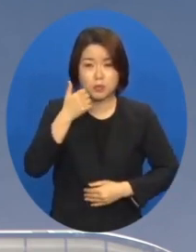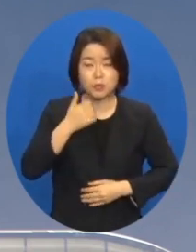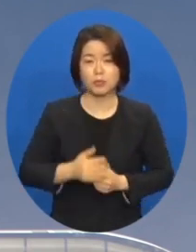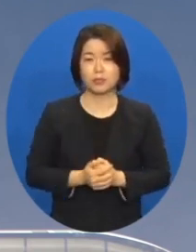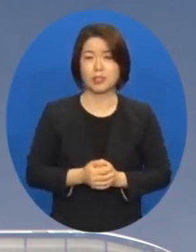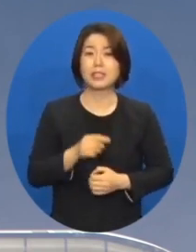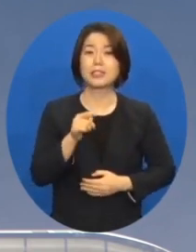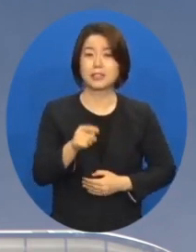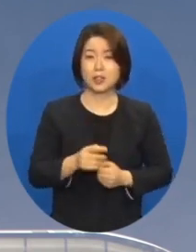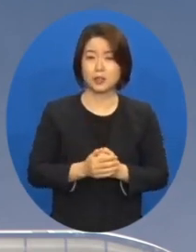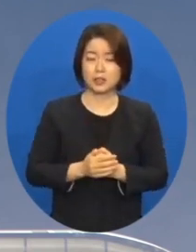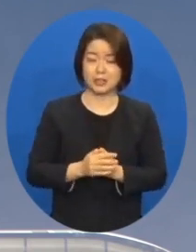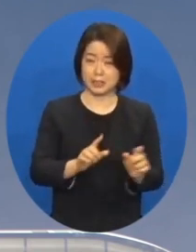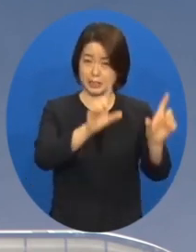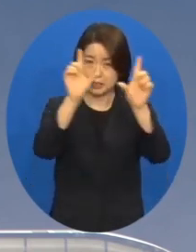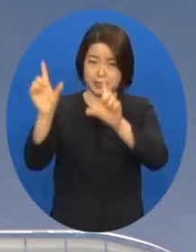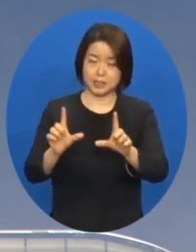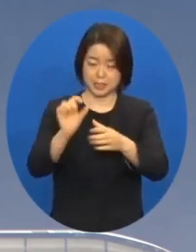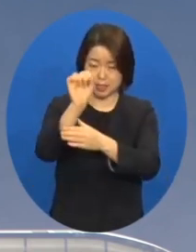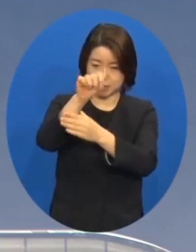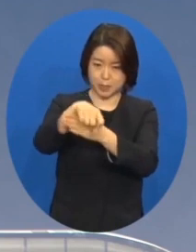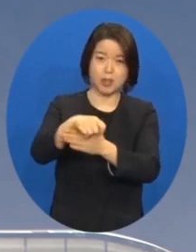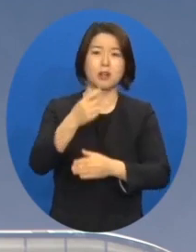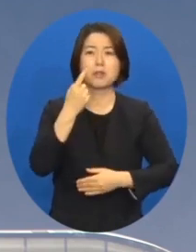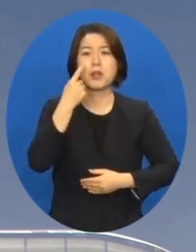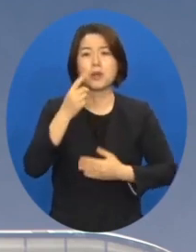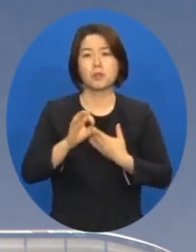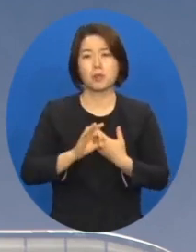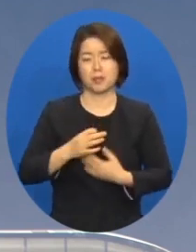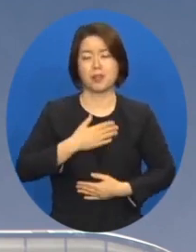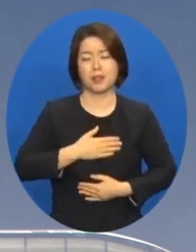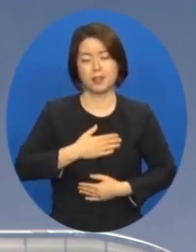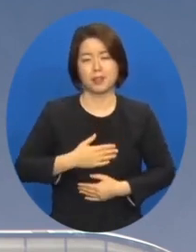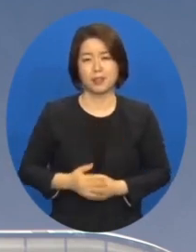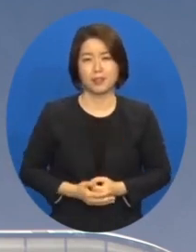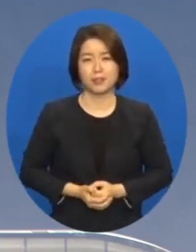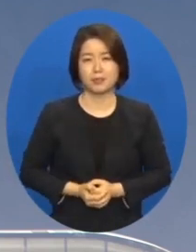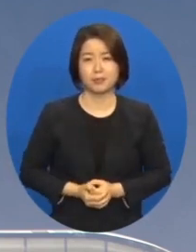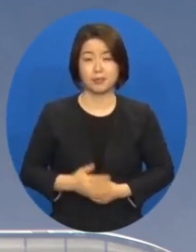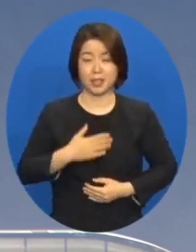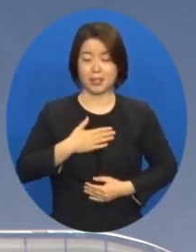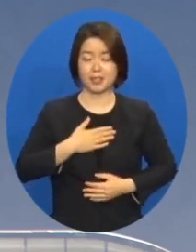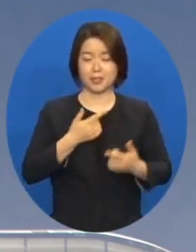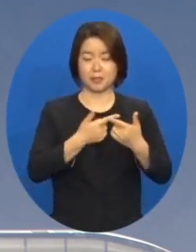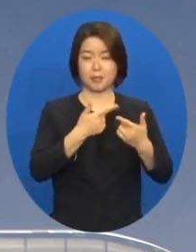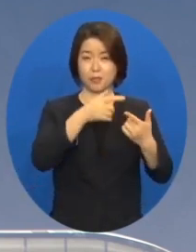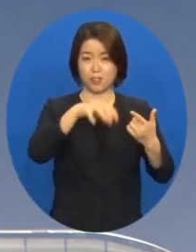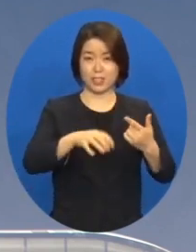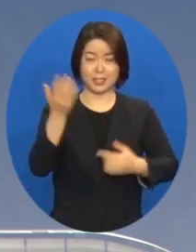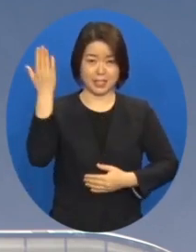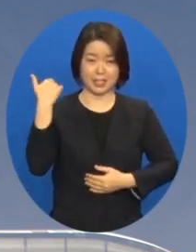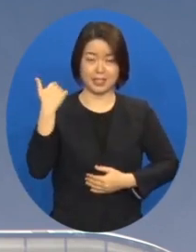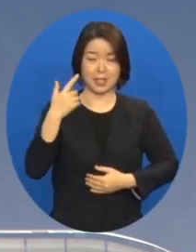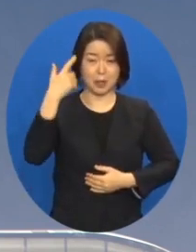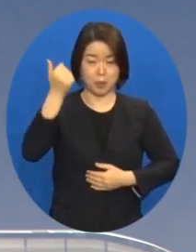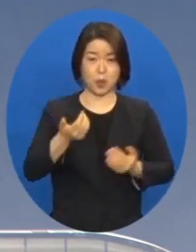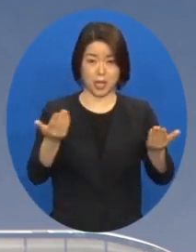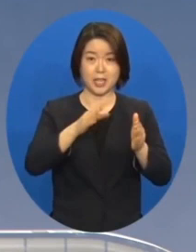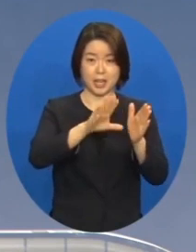그것은 그 삶의 열매를 보면 아는 겁니다. 제가 부산에서 목회할 때